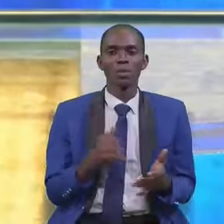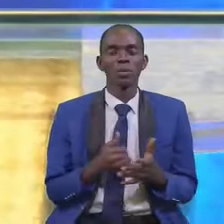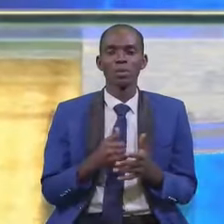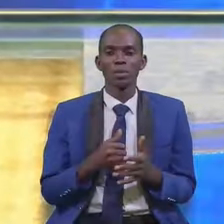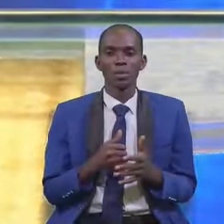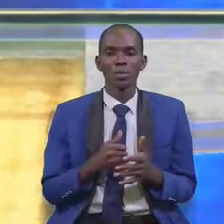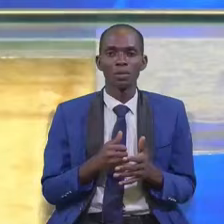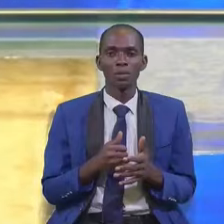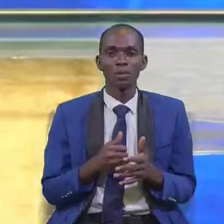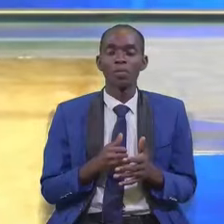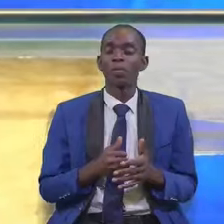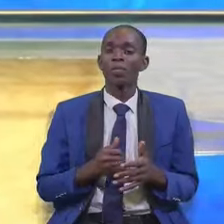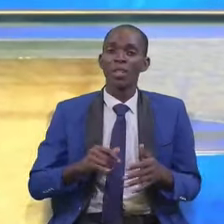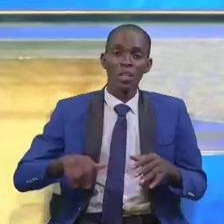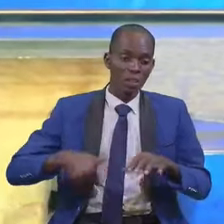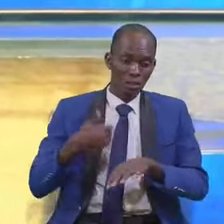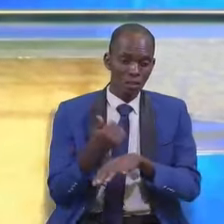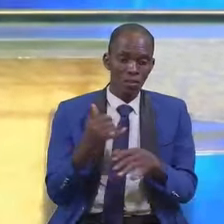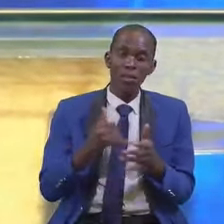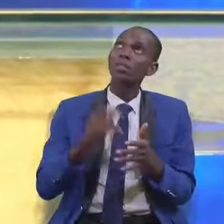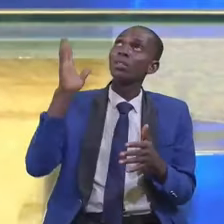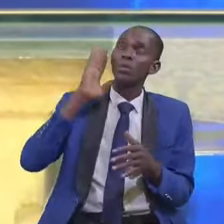Affirmez-le et lui-même le confirmera.